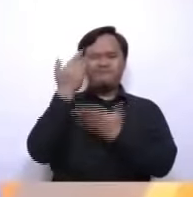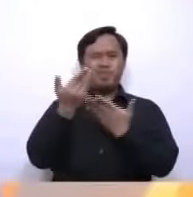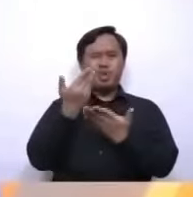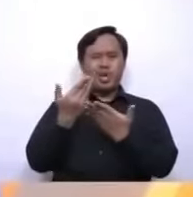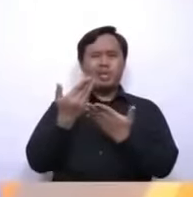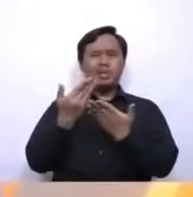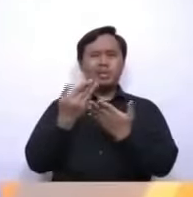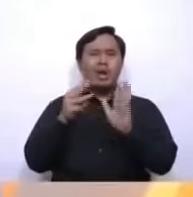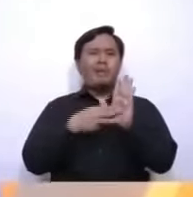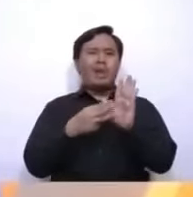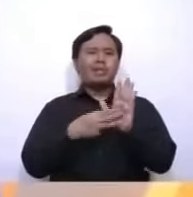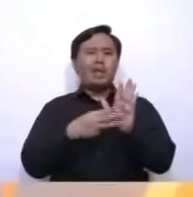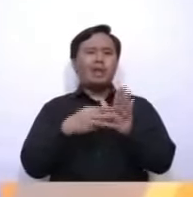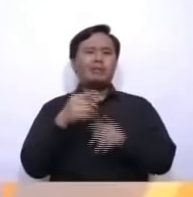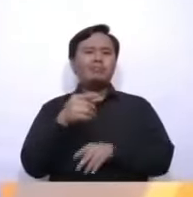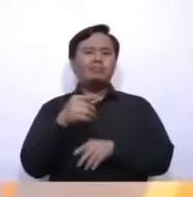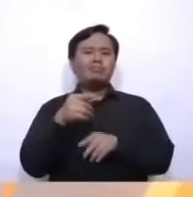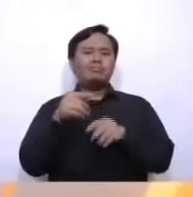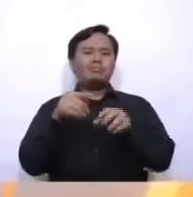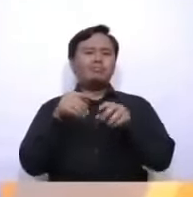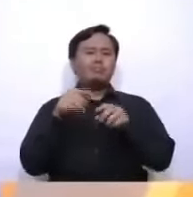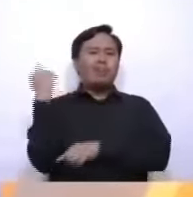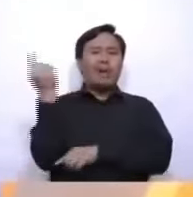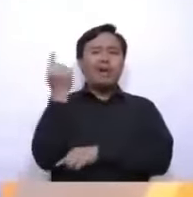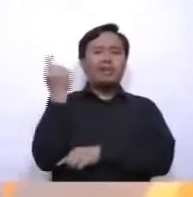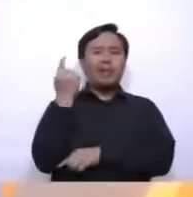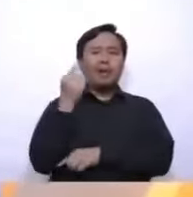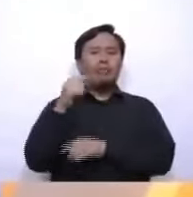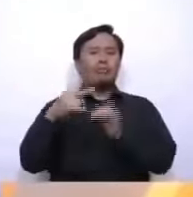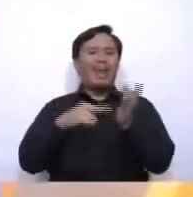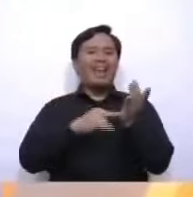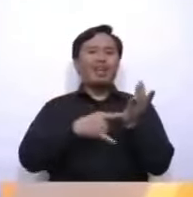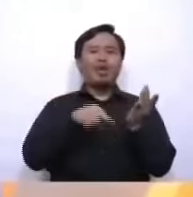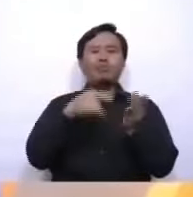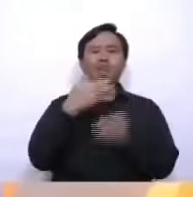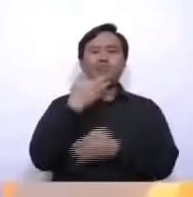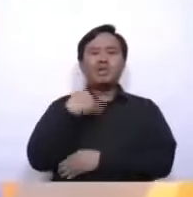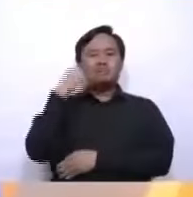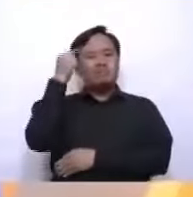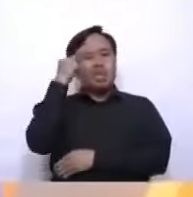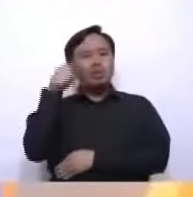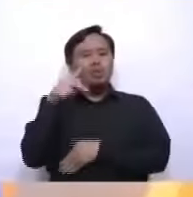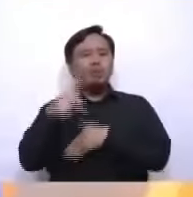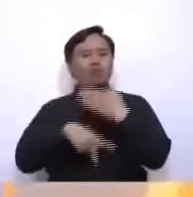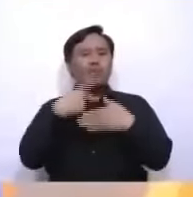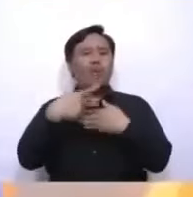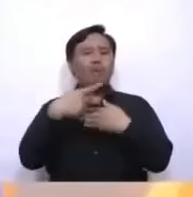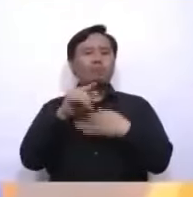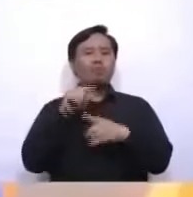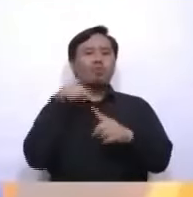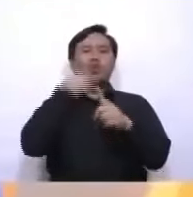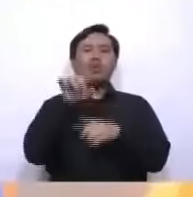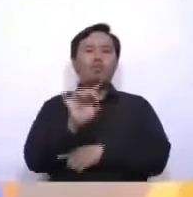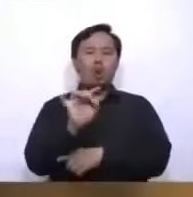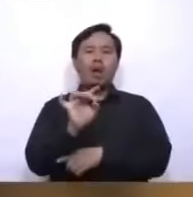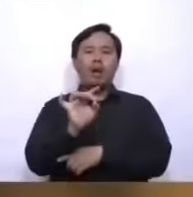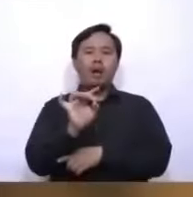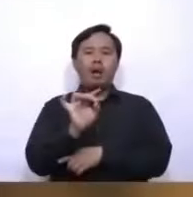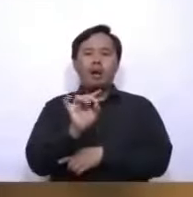persoalan jaringan pemerintahan yang berbasis elektronik dianggap sebuah proyek, bukan sebuah tujuan. Karena sebuah